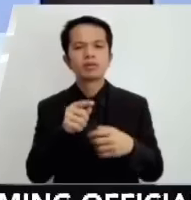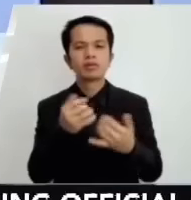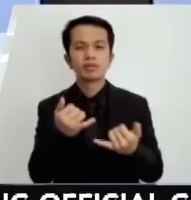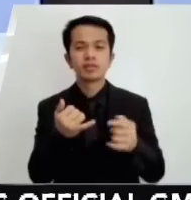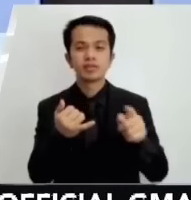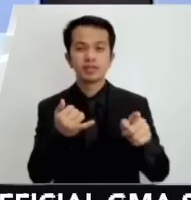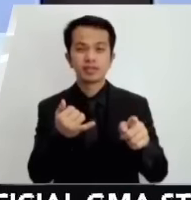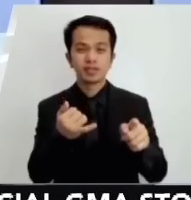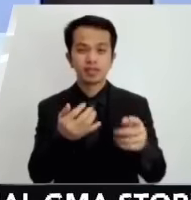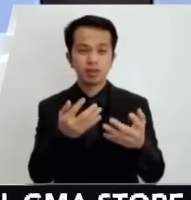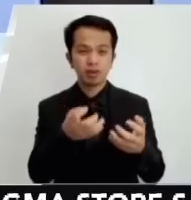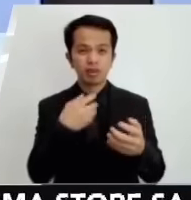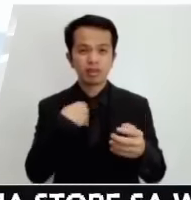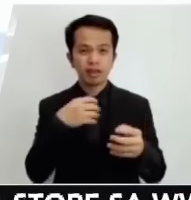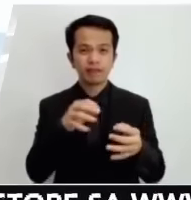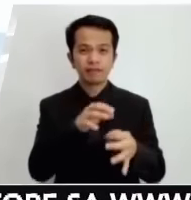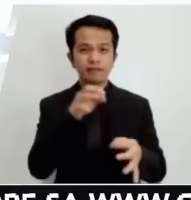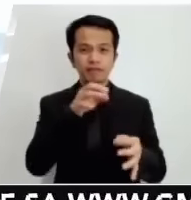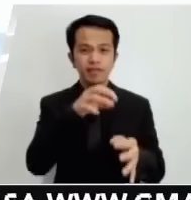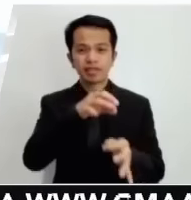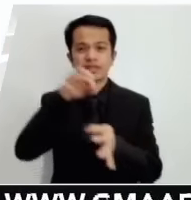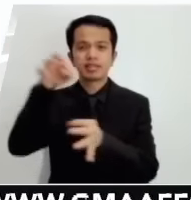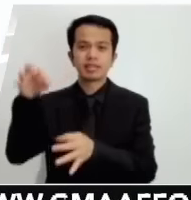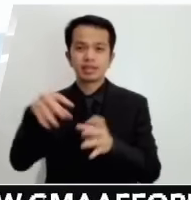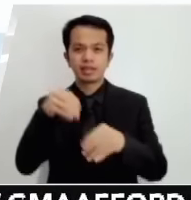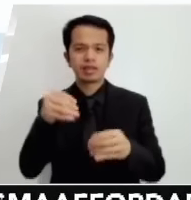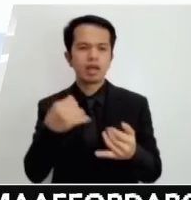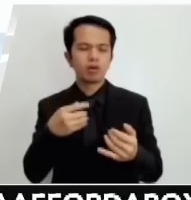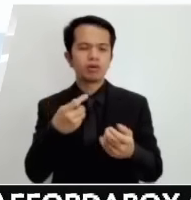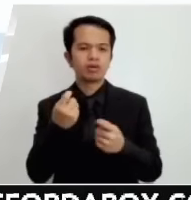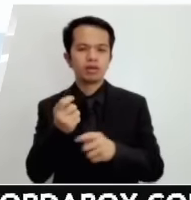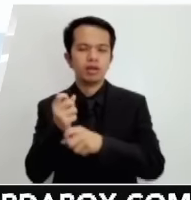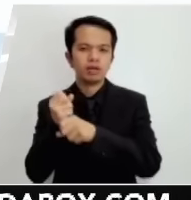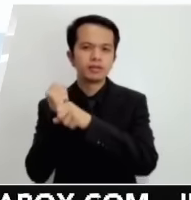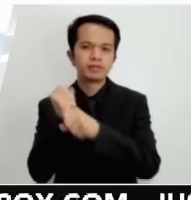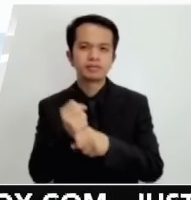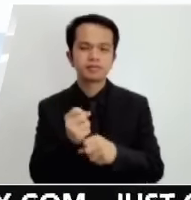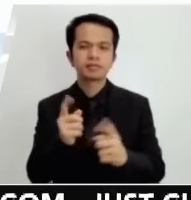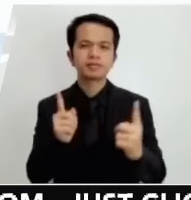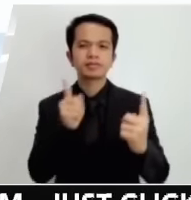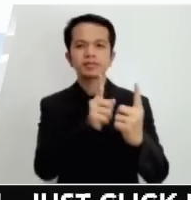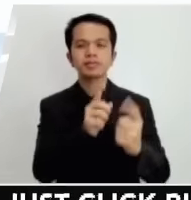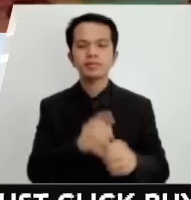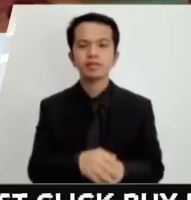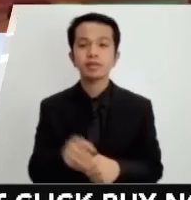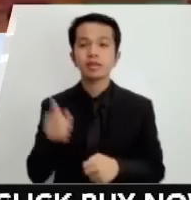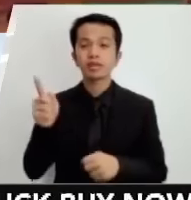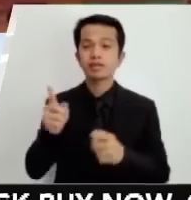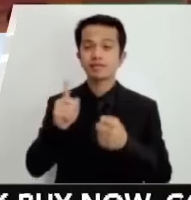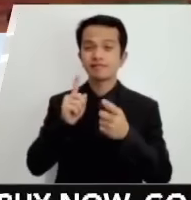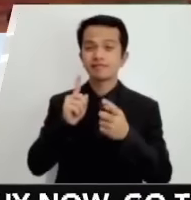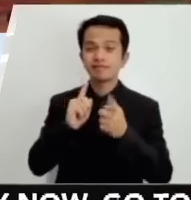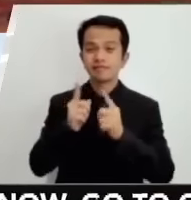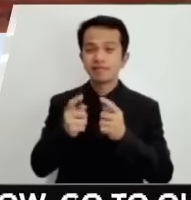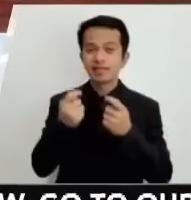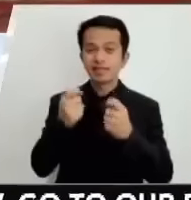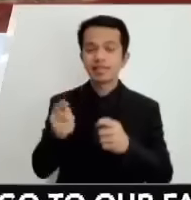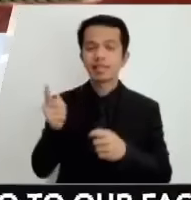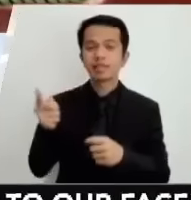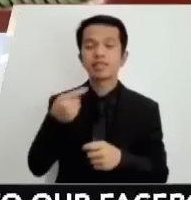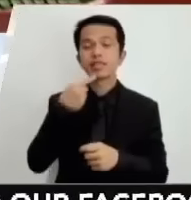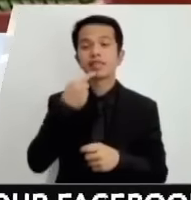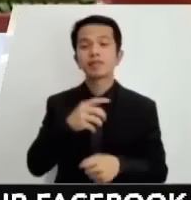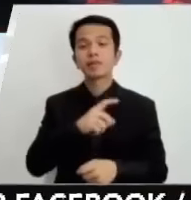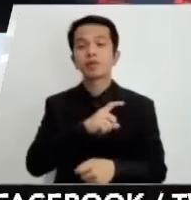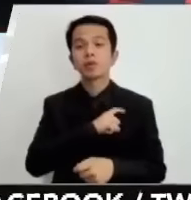katawan ko Inunahan ko na siya tumanggi naman magbigay ng pahayagang matanda na Nakalabas na ng ng ospital sabi ng pulisya Inaalam pa